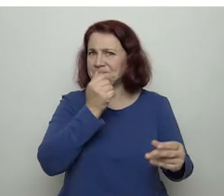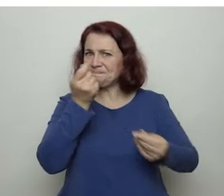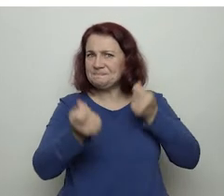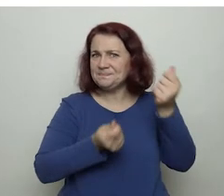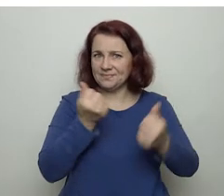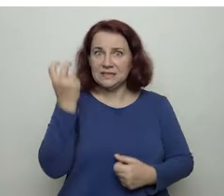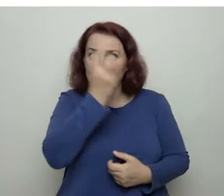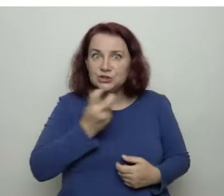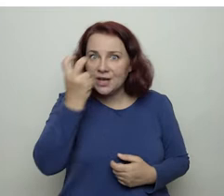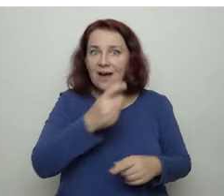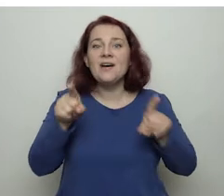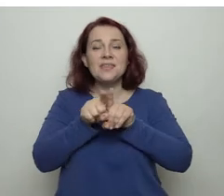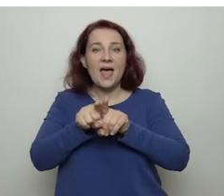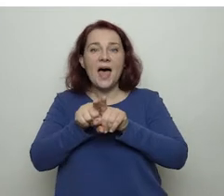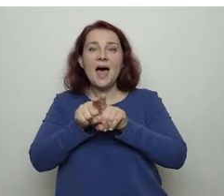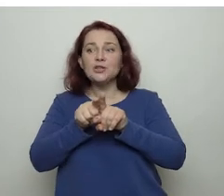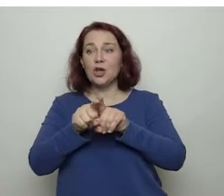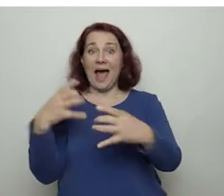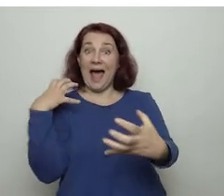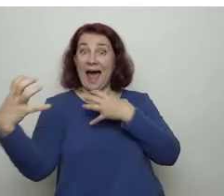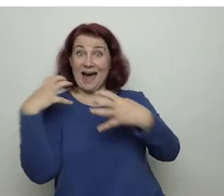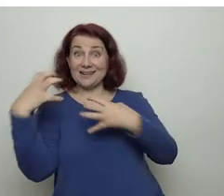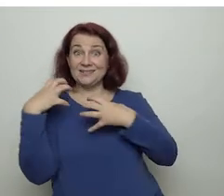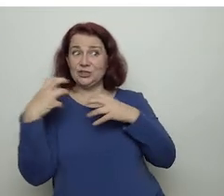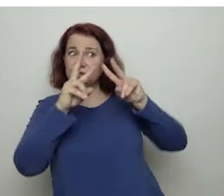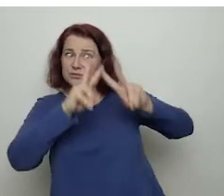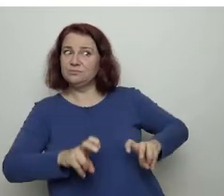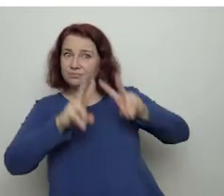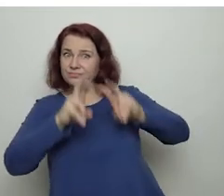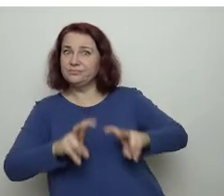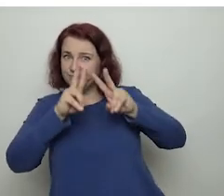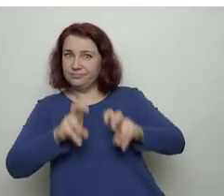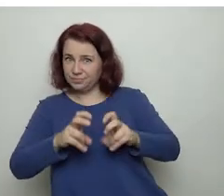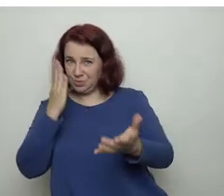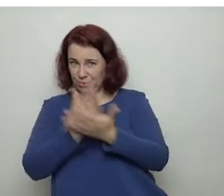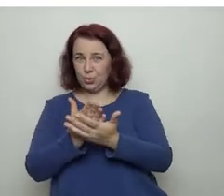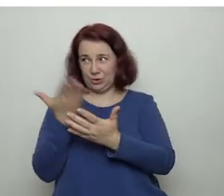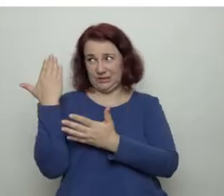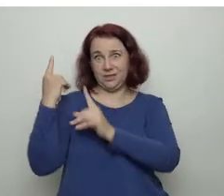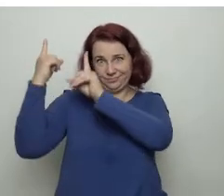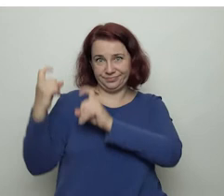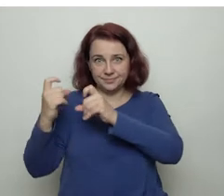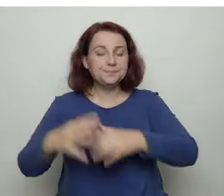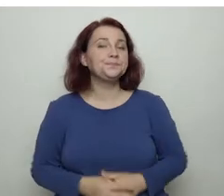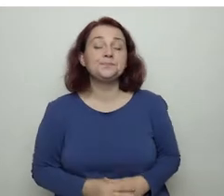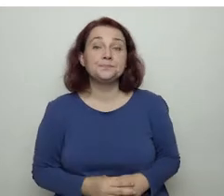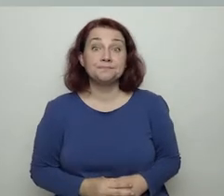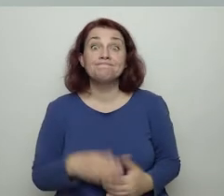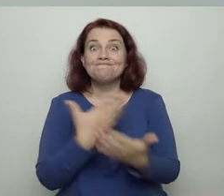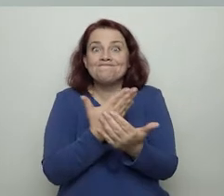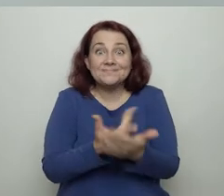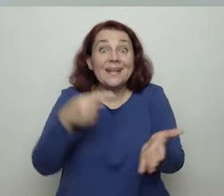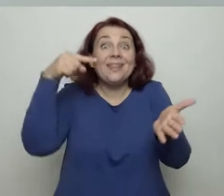intrygujące i będące przedmiotem artystycznego komentarza już od pewnego czasu